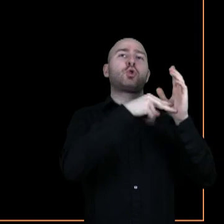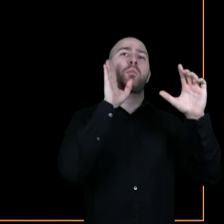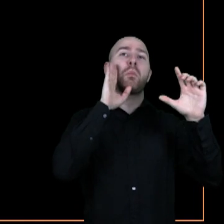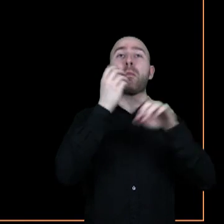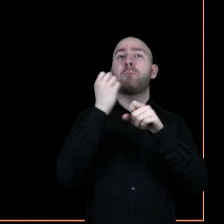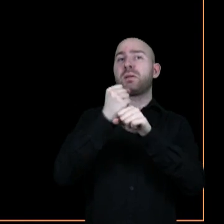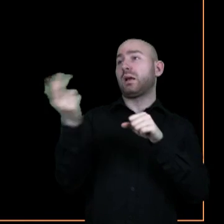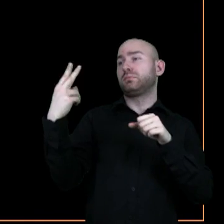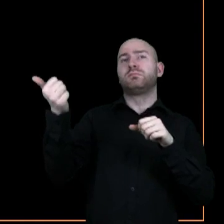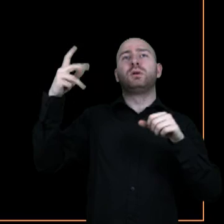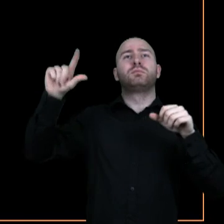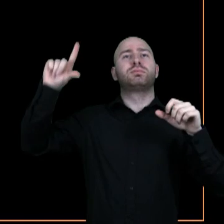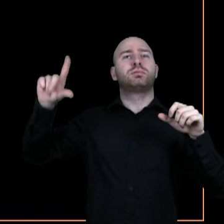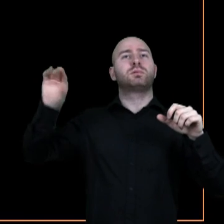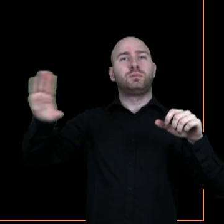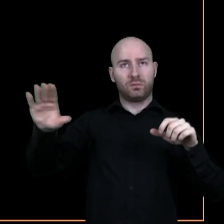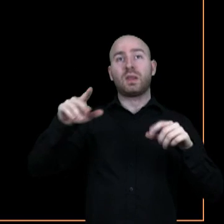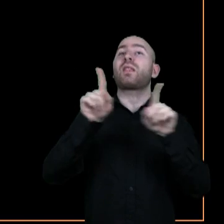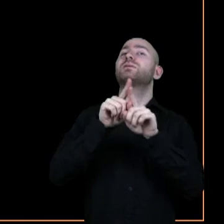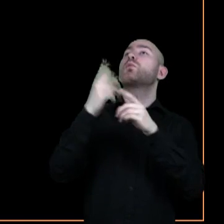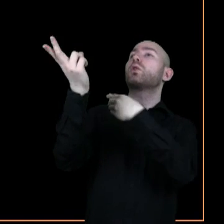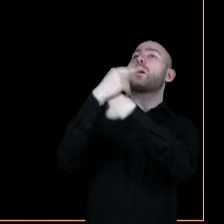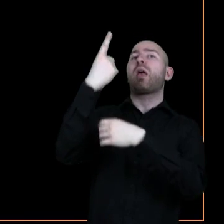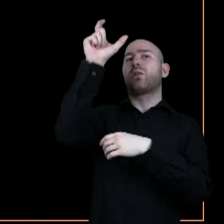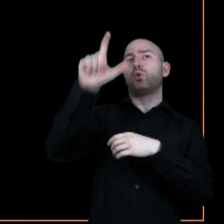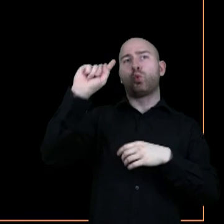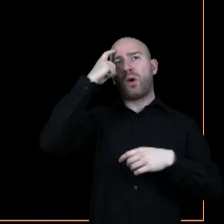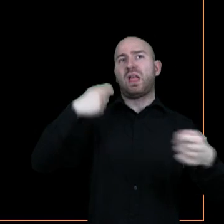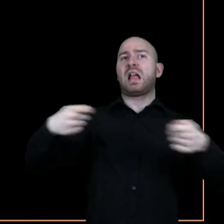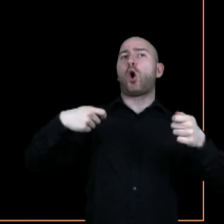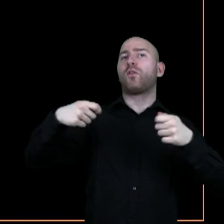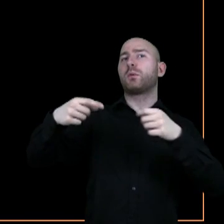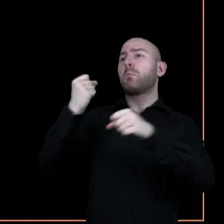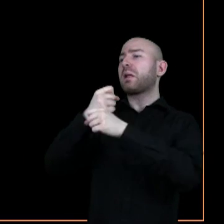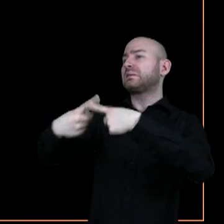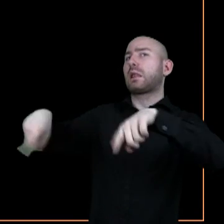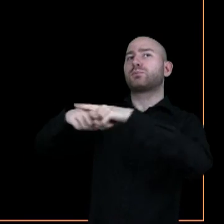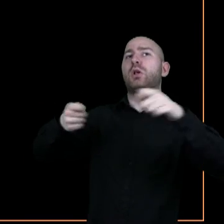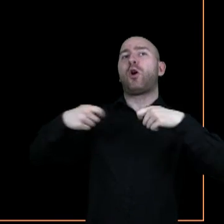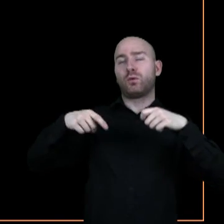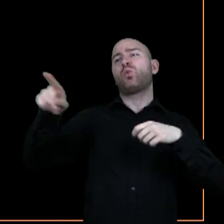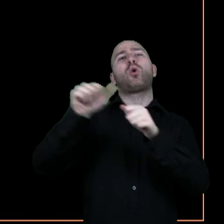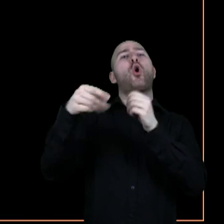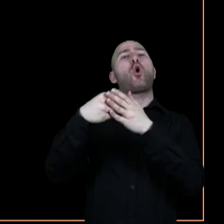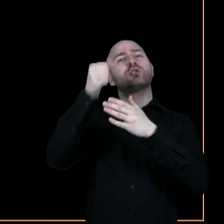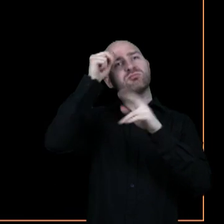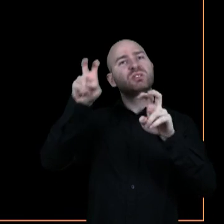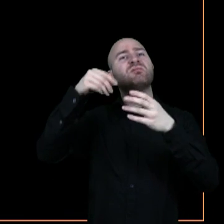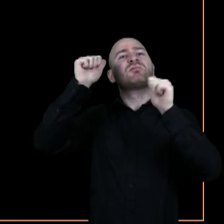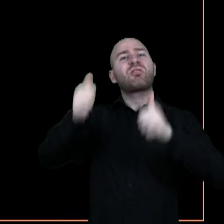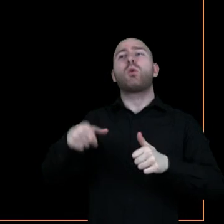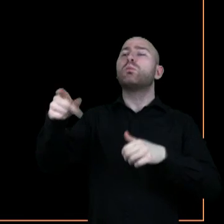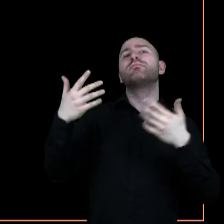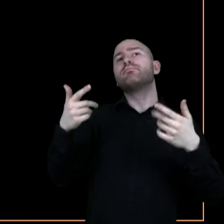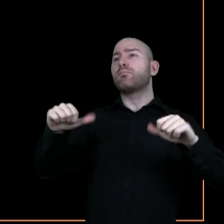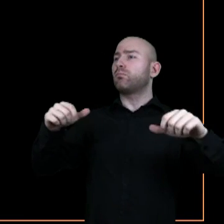Kolejny koszt stały to pensja menadżera projektu, którego zatrudnię, żeby pomógł mi ustalić, co to oprogramowanie ma dokładnie